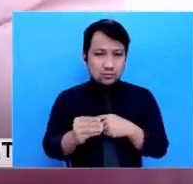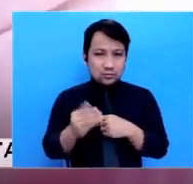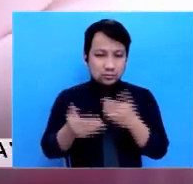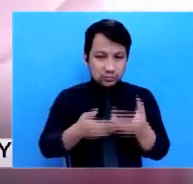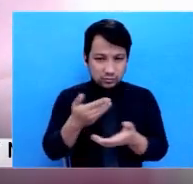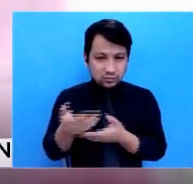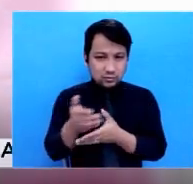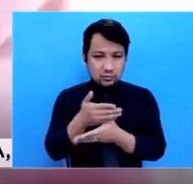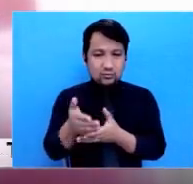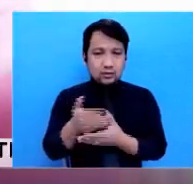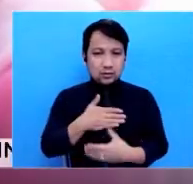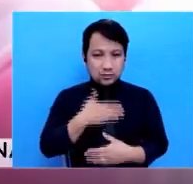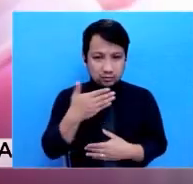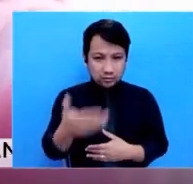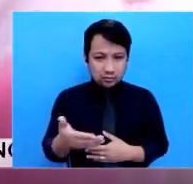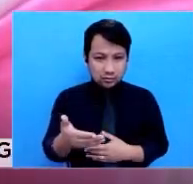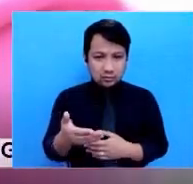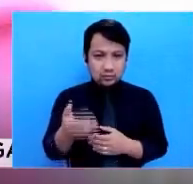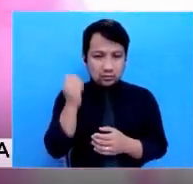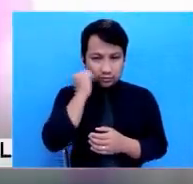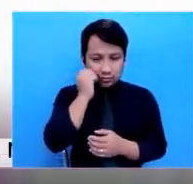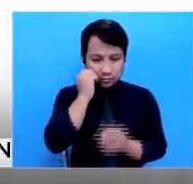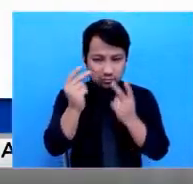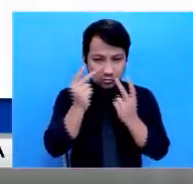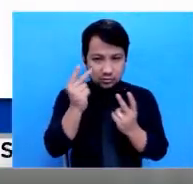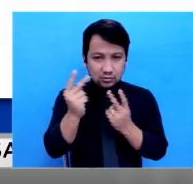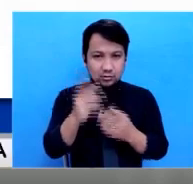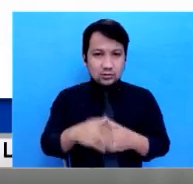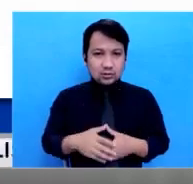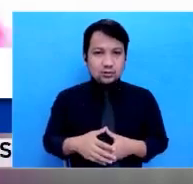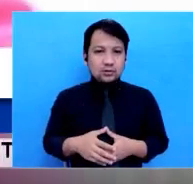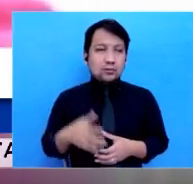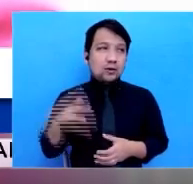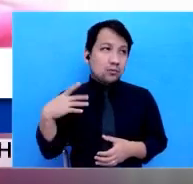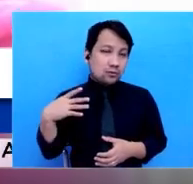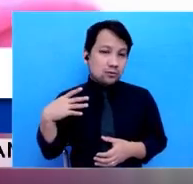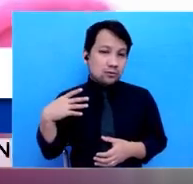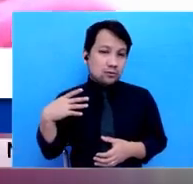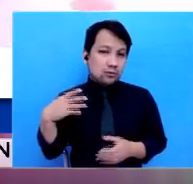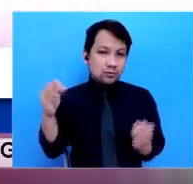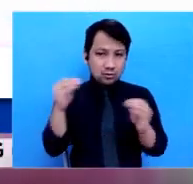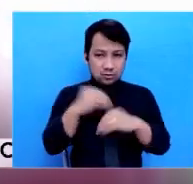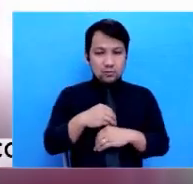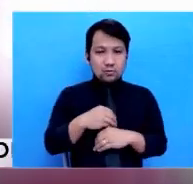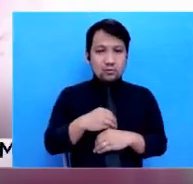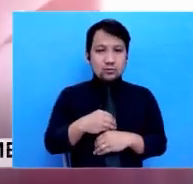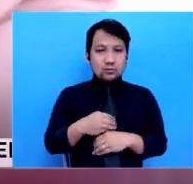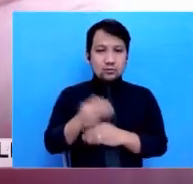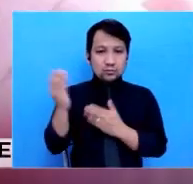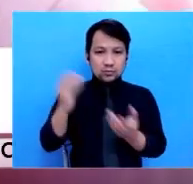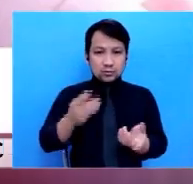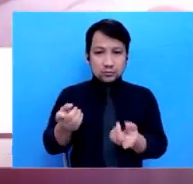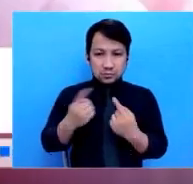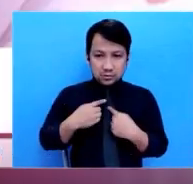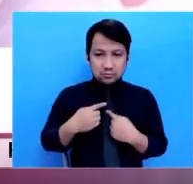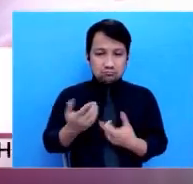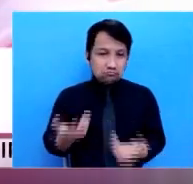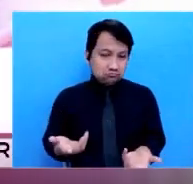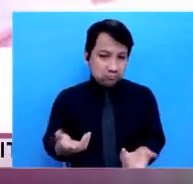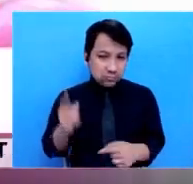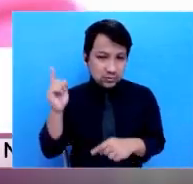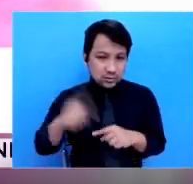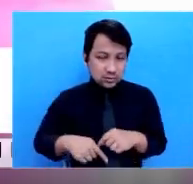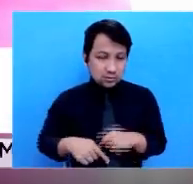mas lagi kaming bumibisita. Kasi kung naghihintay lang kami sa opisina namin ng mga report-report na hindi naman namin